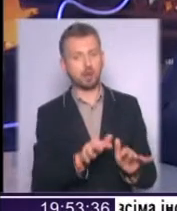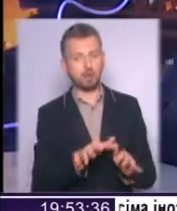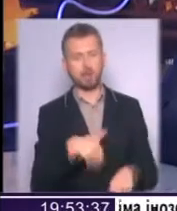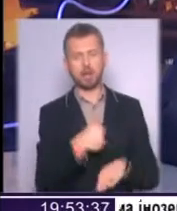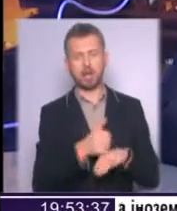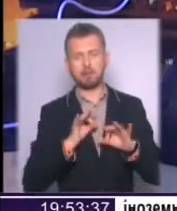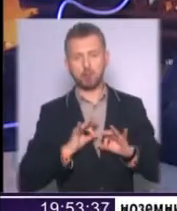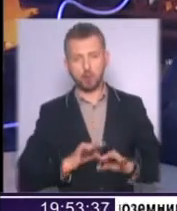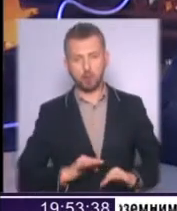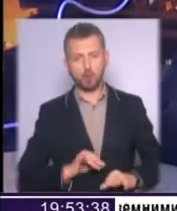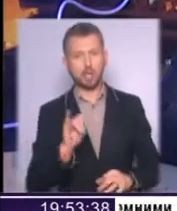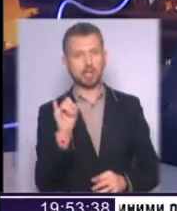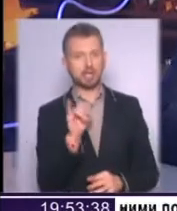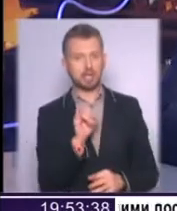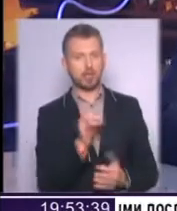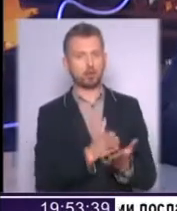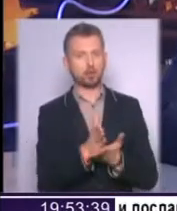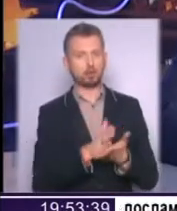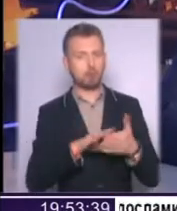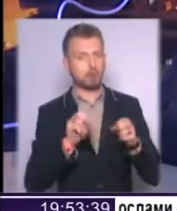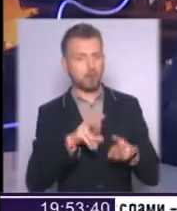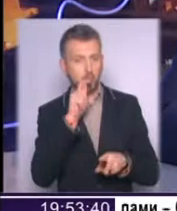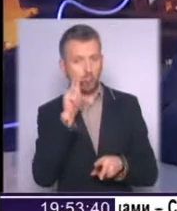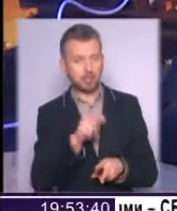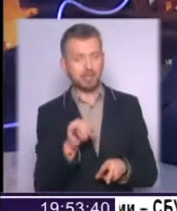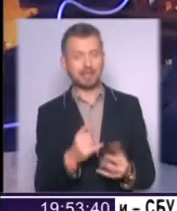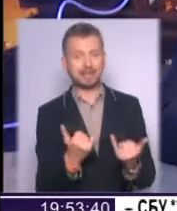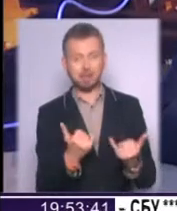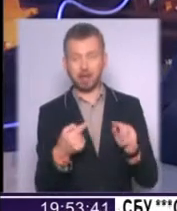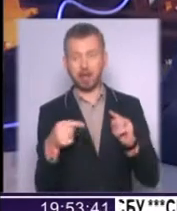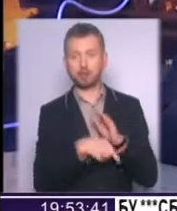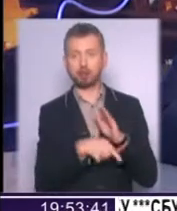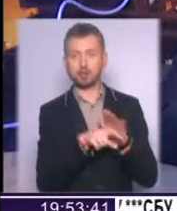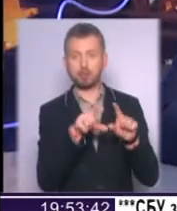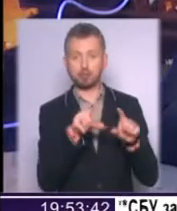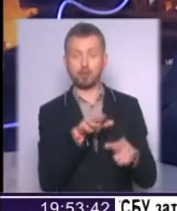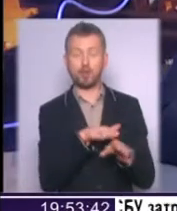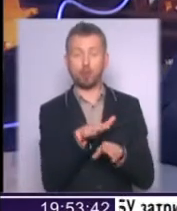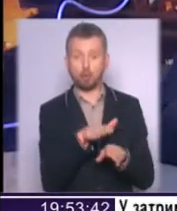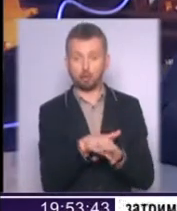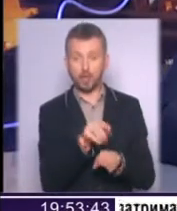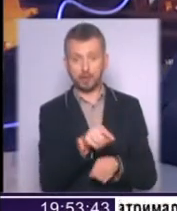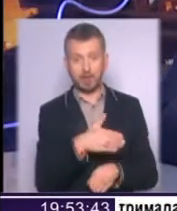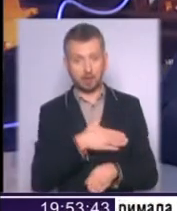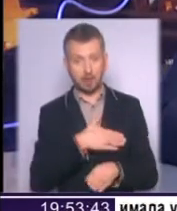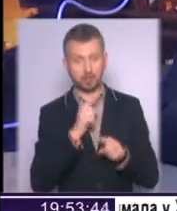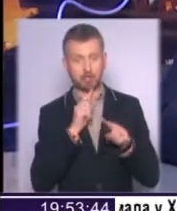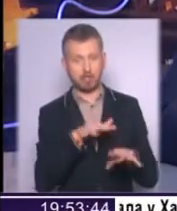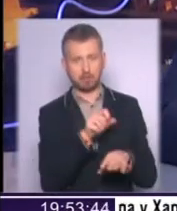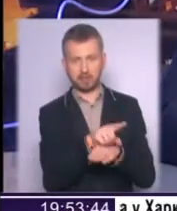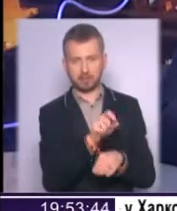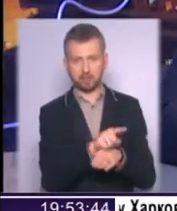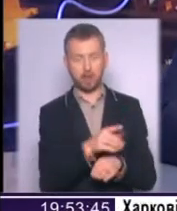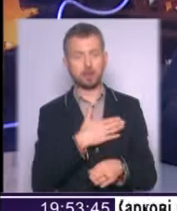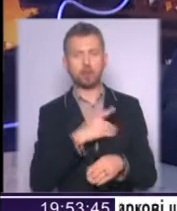Генеральна прокуратура і Служба безпеки України і тепер Антикорупційне бюро виконує ці наші парламентські настанови, ці наші